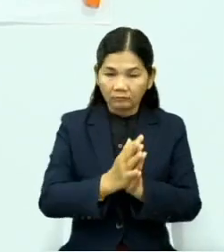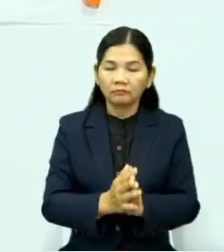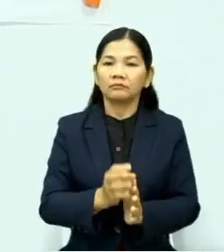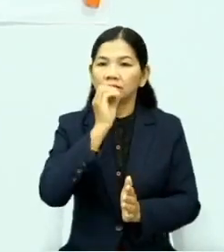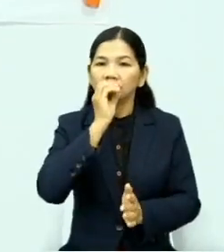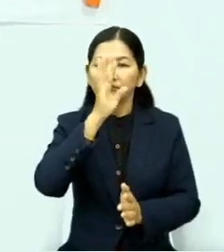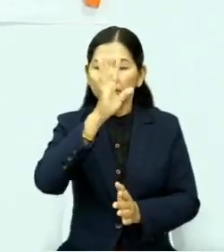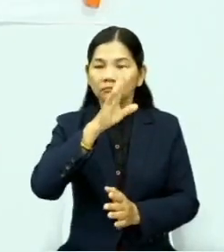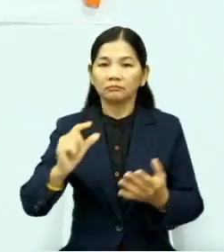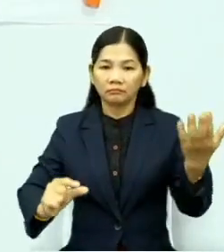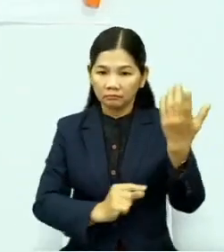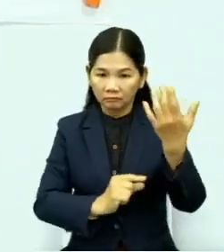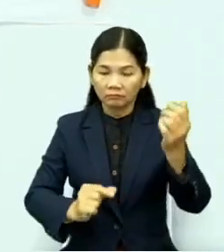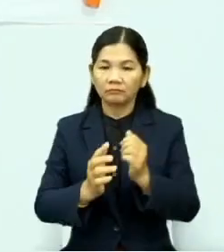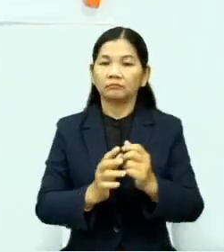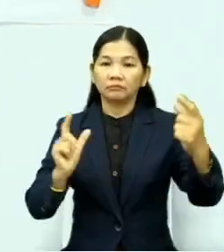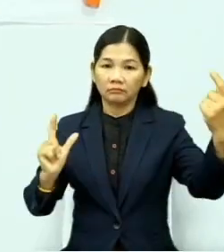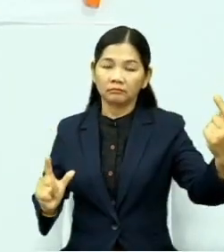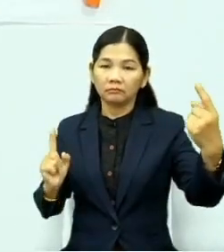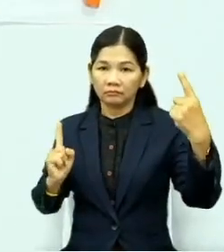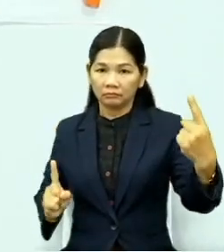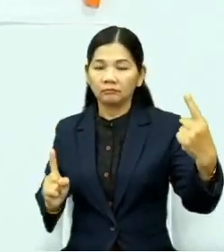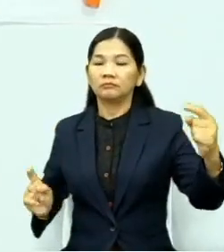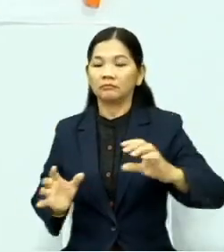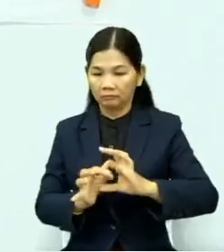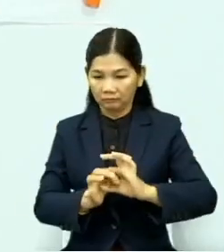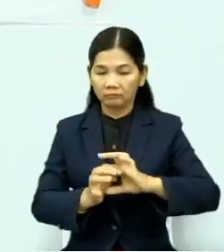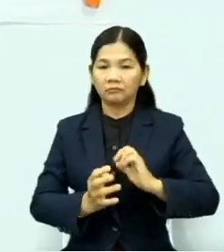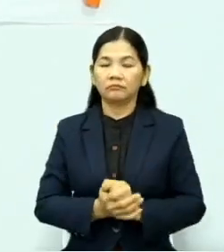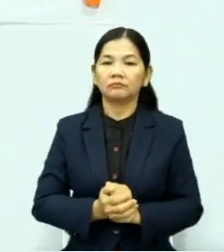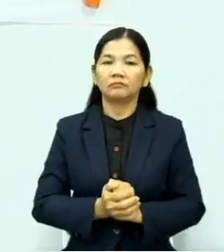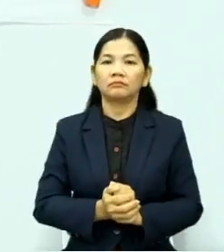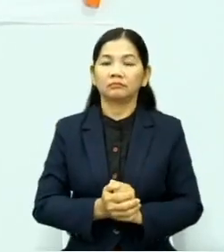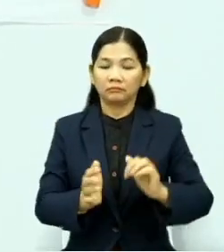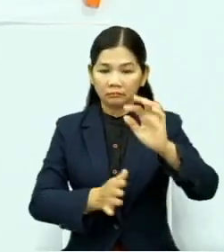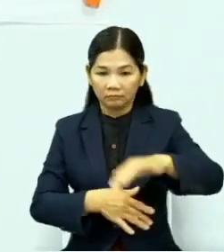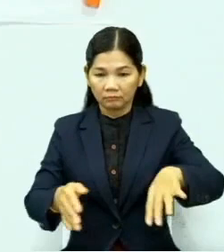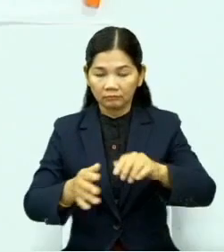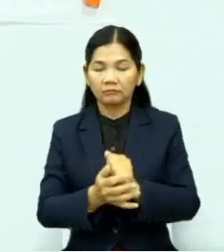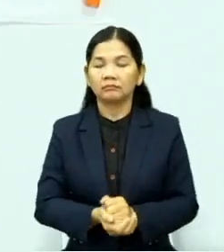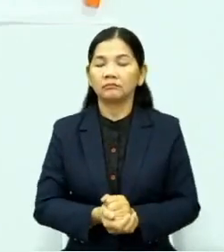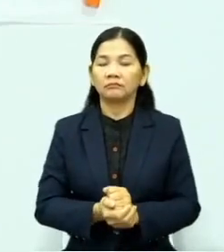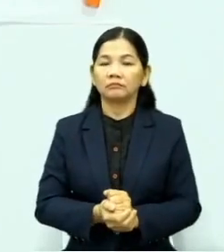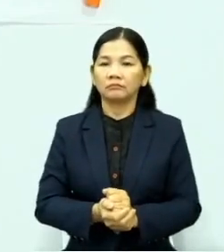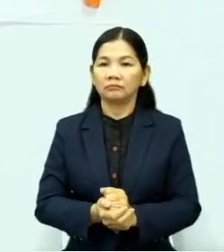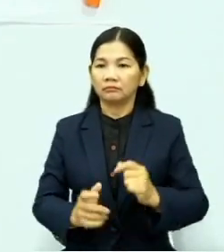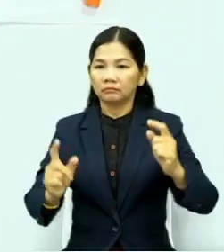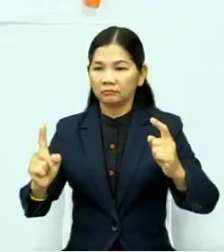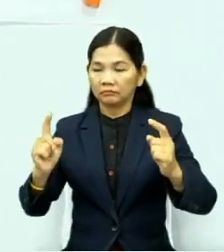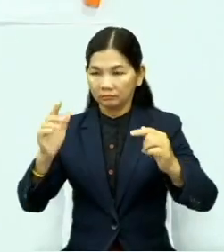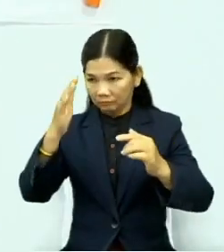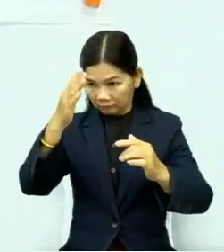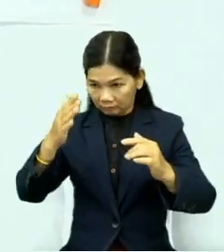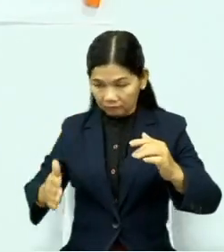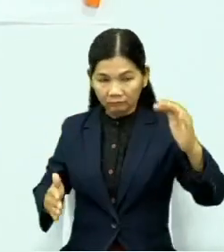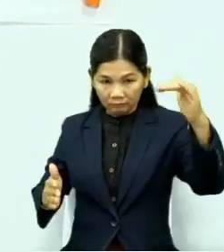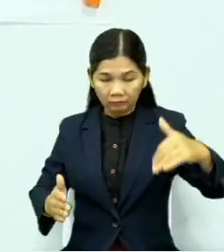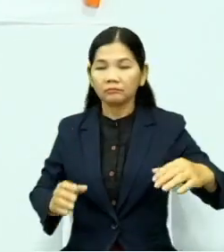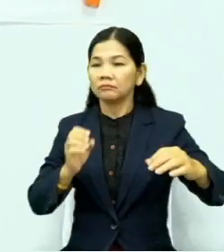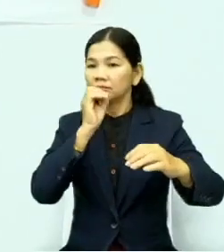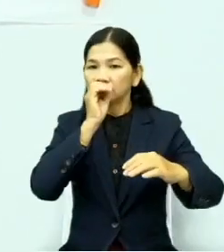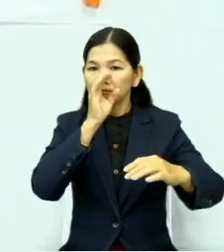phồng nâng bị con chẳng con tại cụp chuột nữa nè con nhé con cụp chuột bị sờ bị trơ nâng bị bay tới bị đám bị phồng nâng